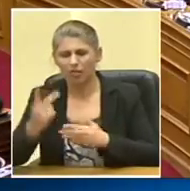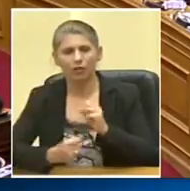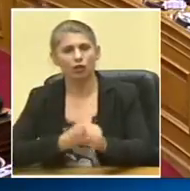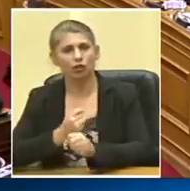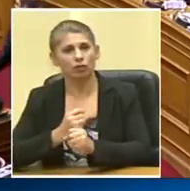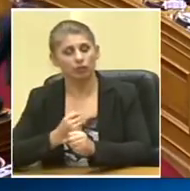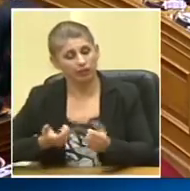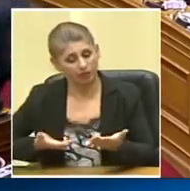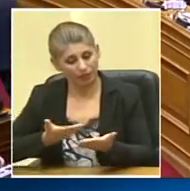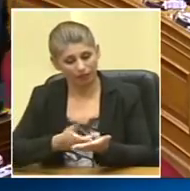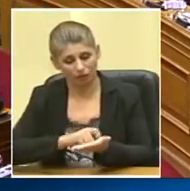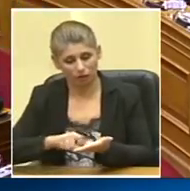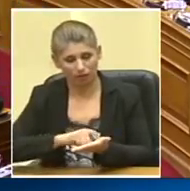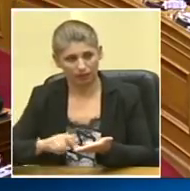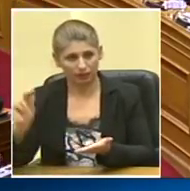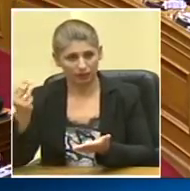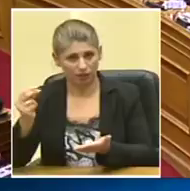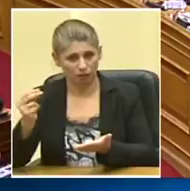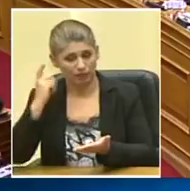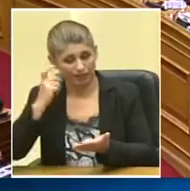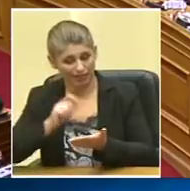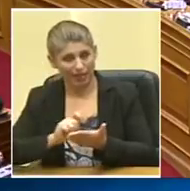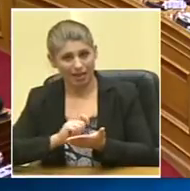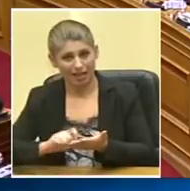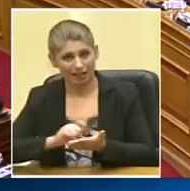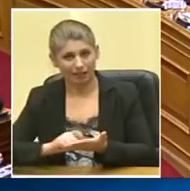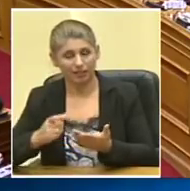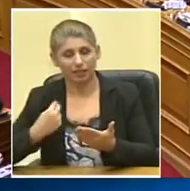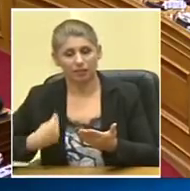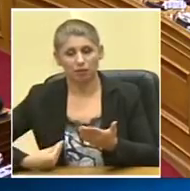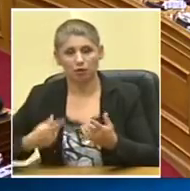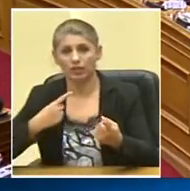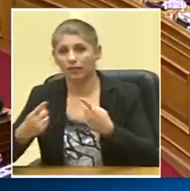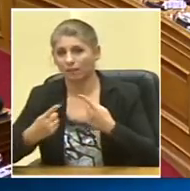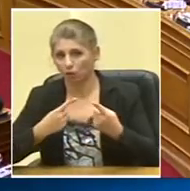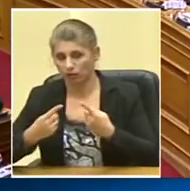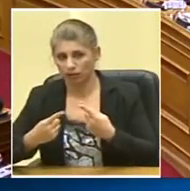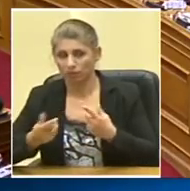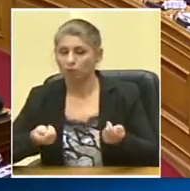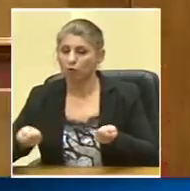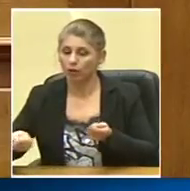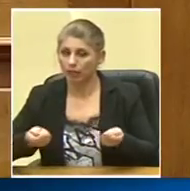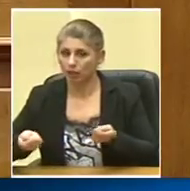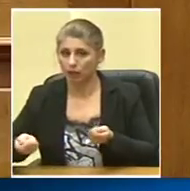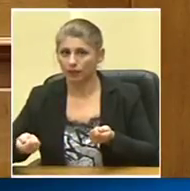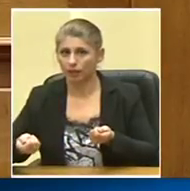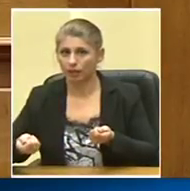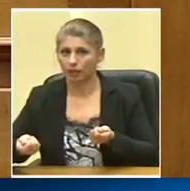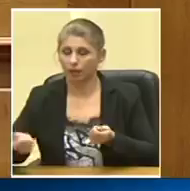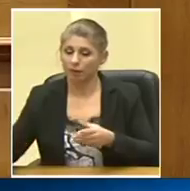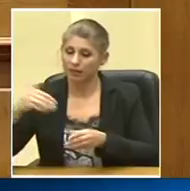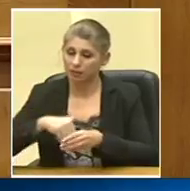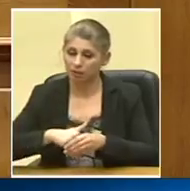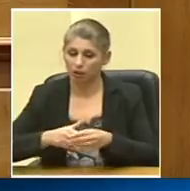θα καταθέσω στα πρακτικά της Βουλής την έκθεση της δημόσιας διαβούλευσης που οργανώθηκε με συμμετοχή